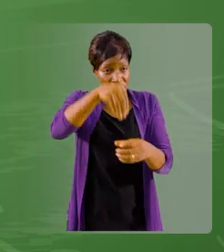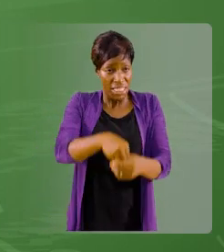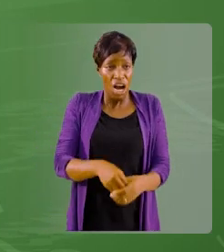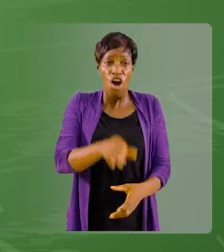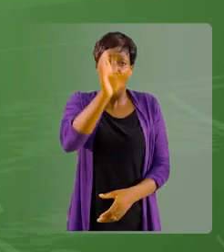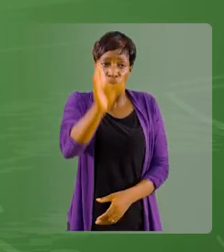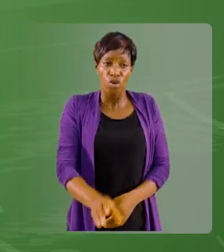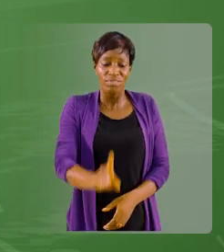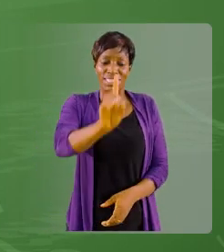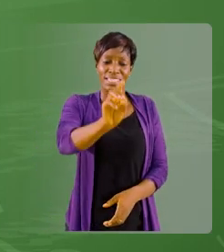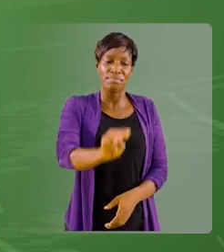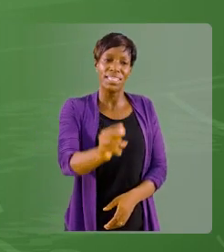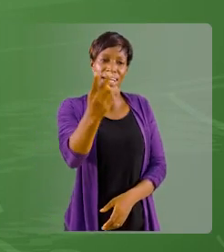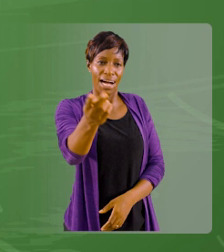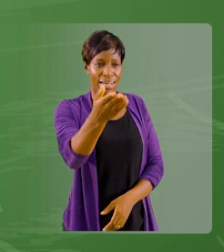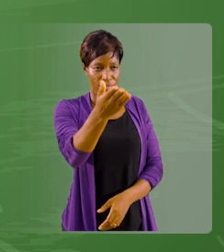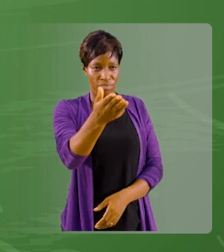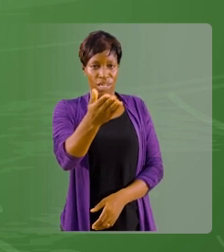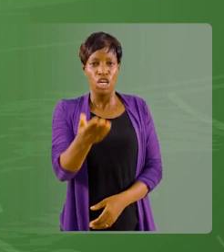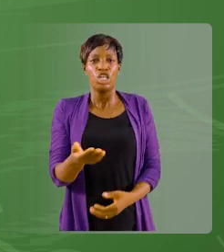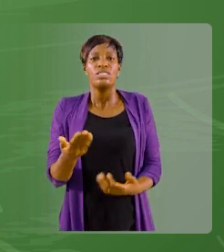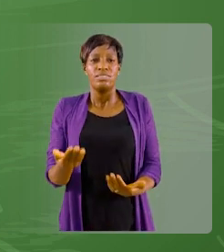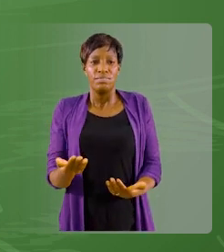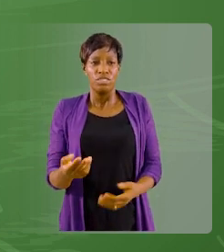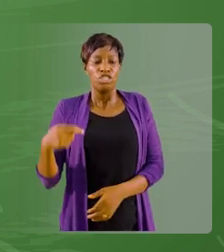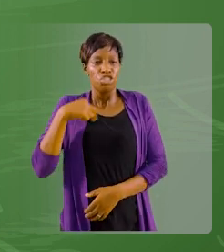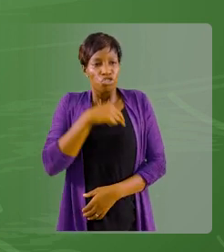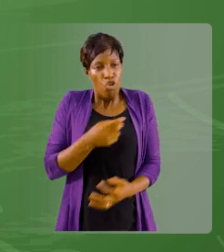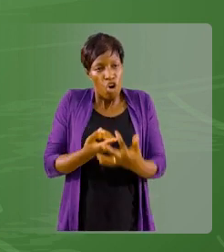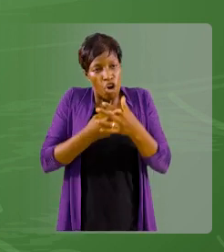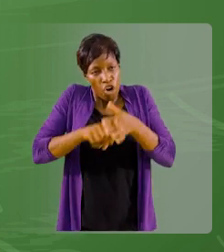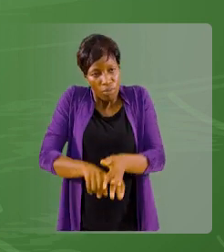décimètres carrés. Nous allons commencer par le chiffre des unités.